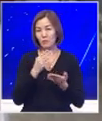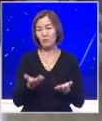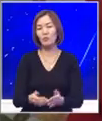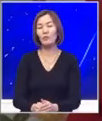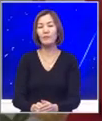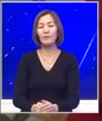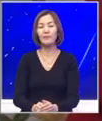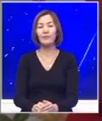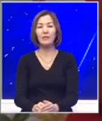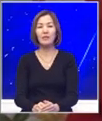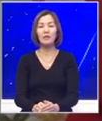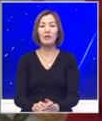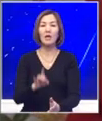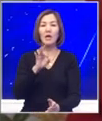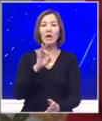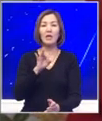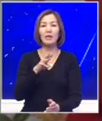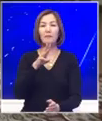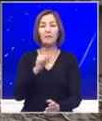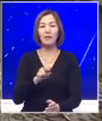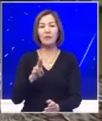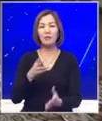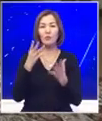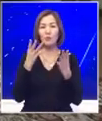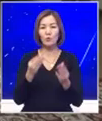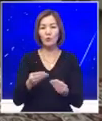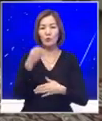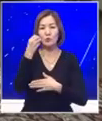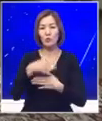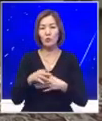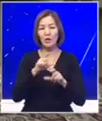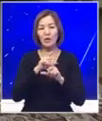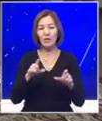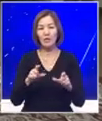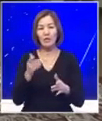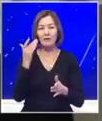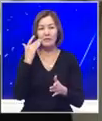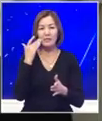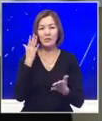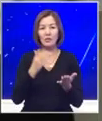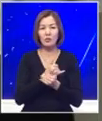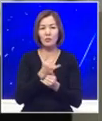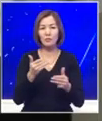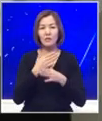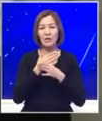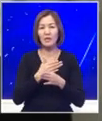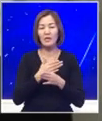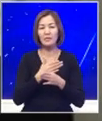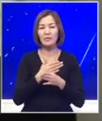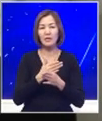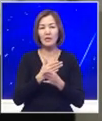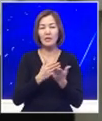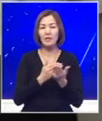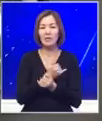айтқым келеді. Рима Төреханқызының айтуынша, күндізгі болу орталығы мамандарының үздіксіз жұмысының арқасында орталықта